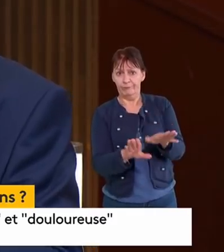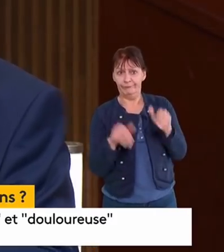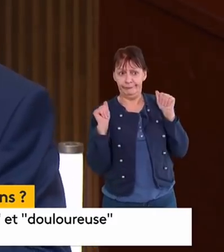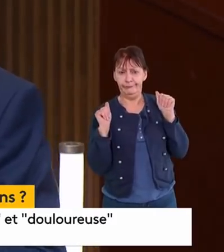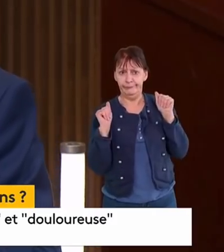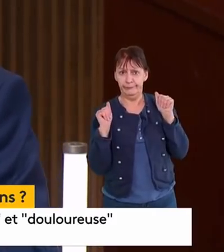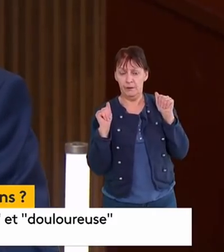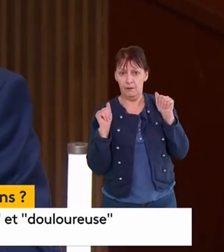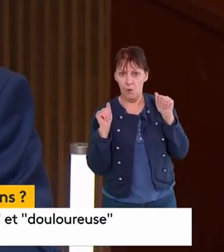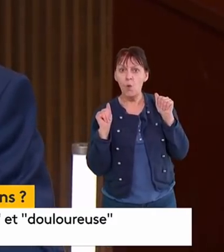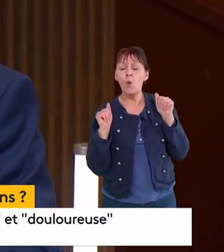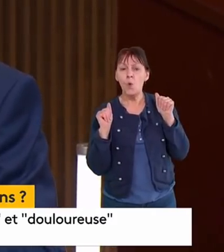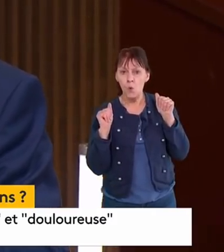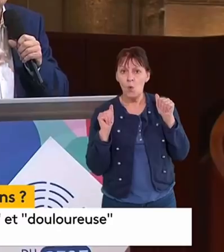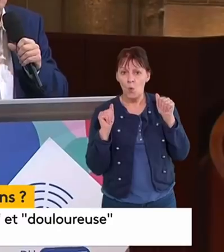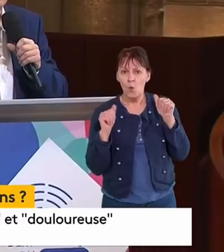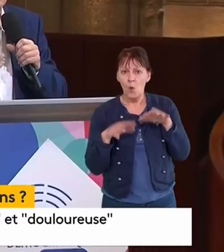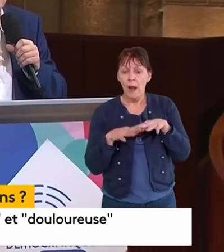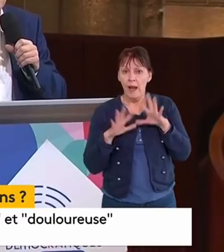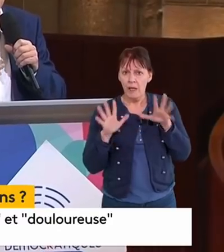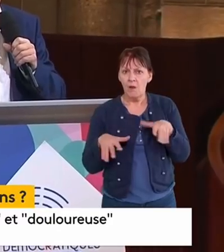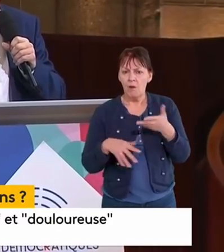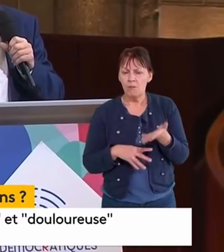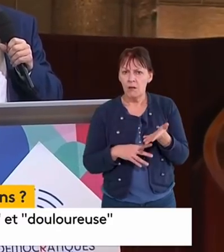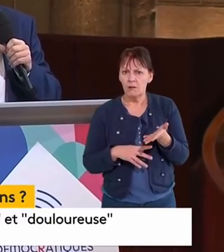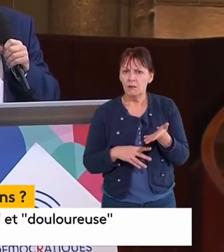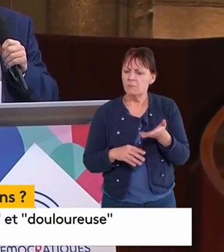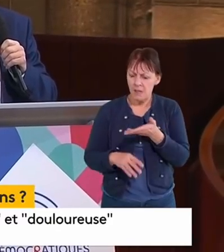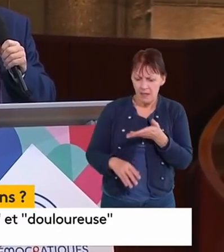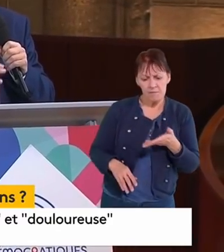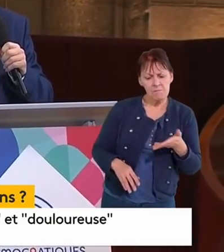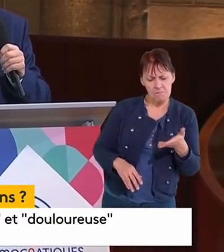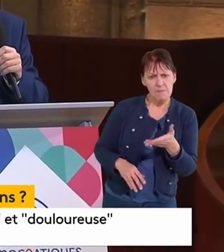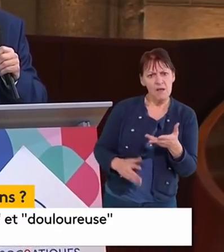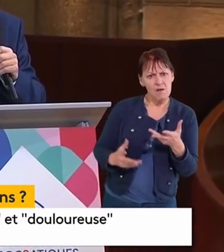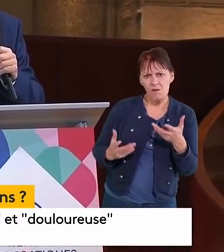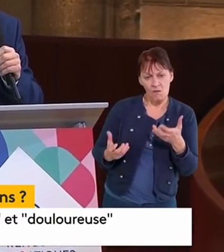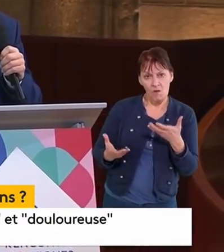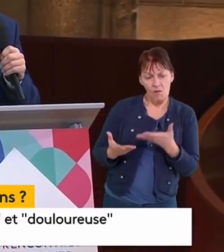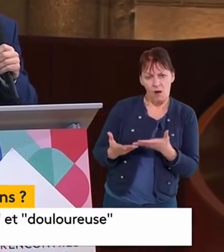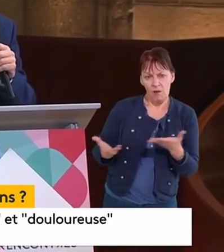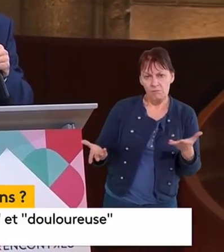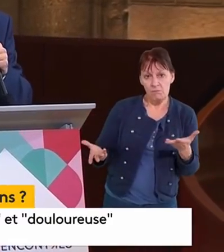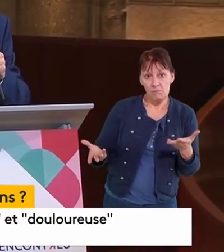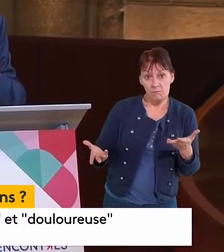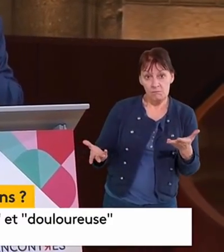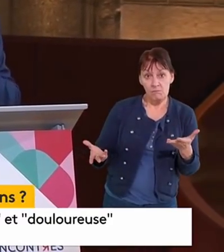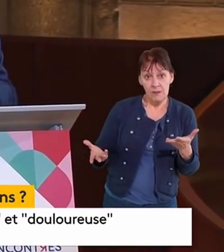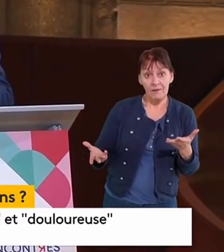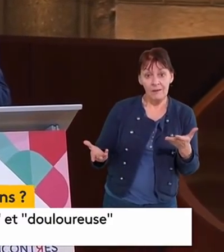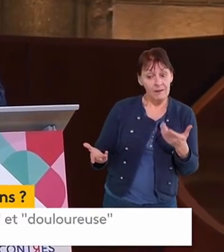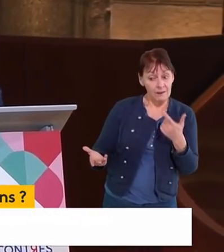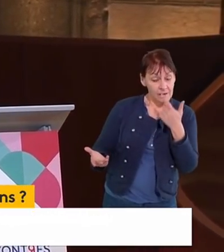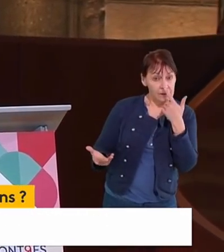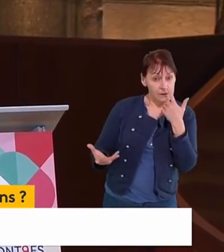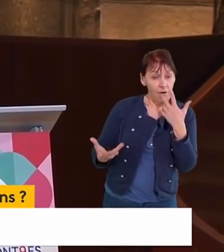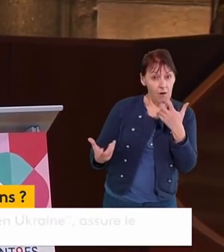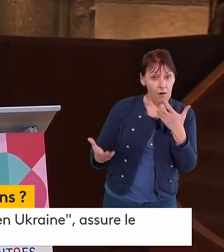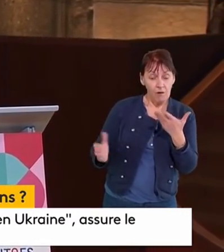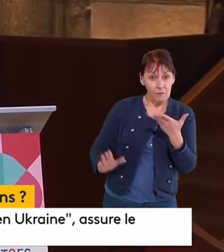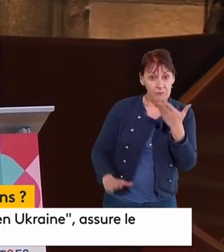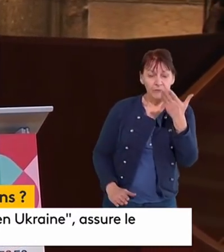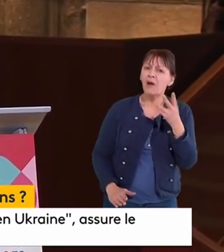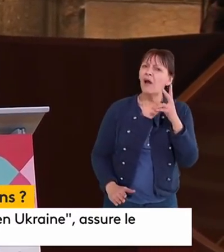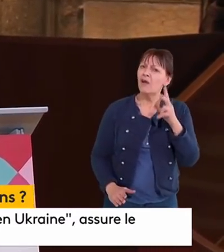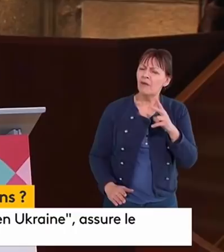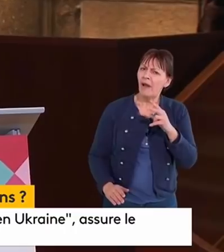Et pour autant, qu'est-ce qu'ils portent comme exigence ? Énorme. Belle, qu'on n'est pas obligé de